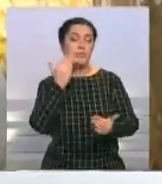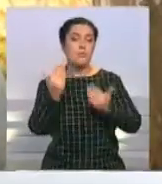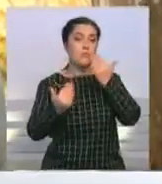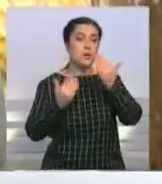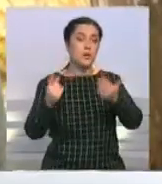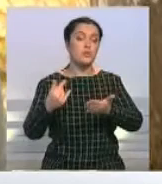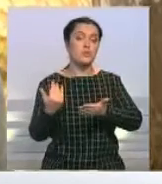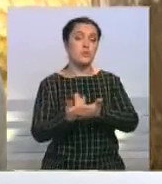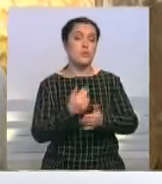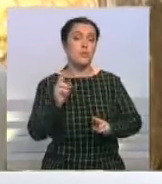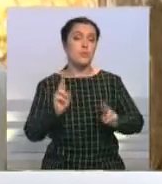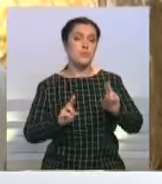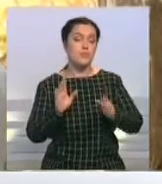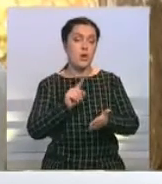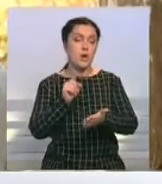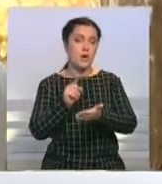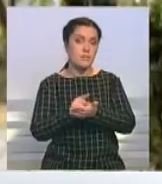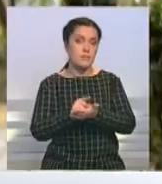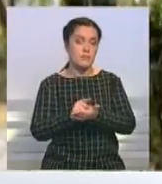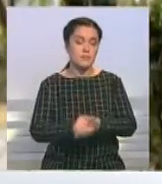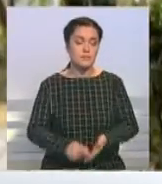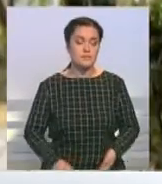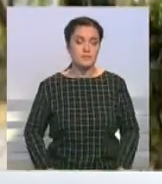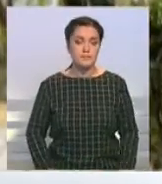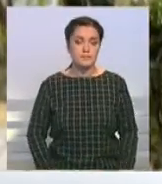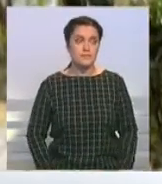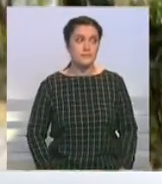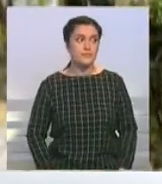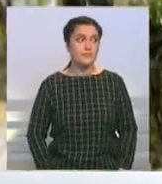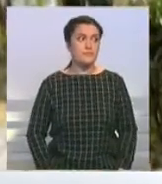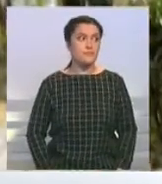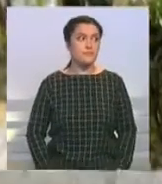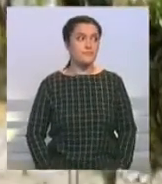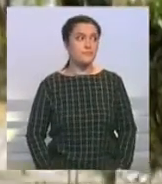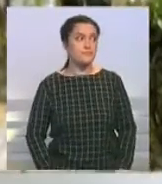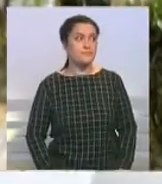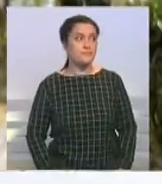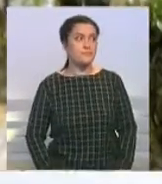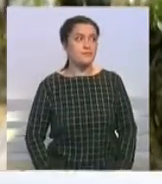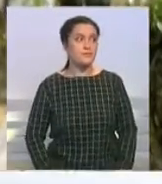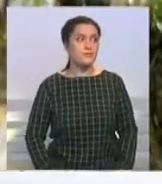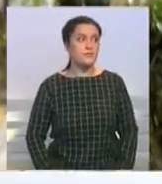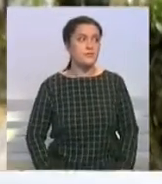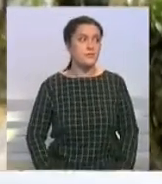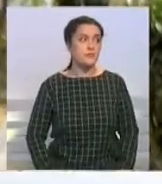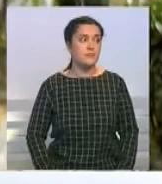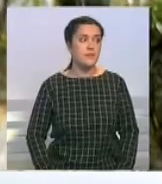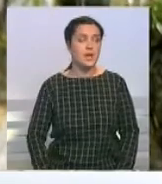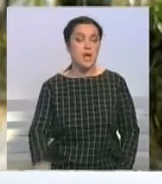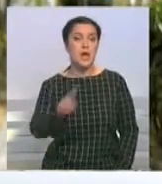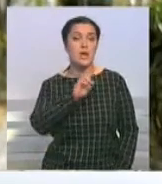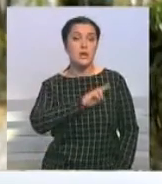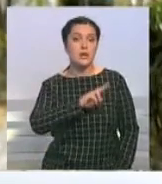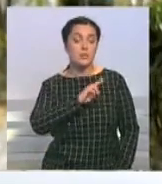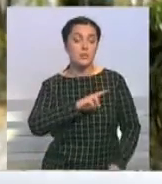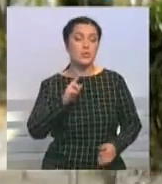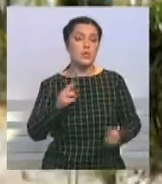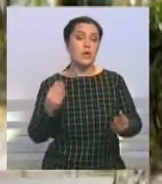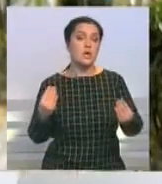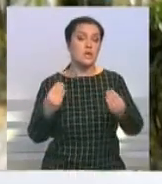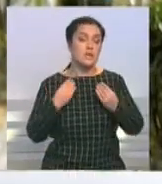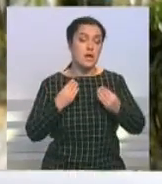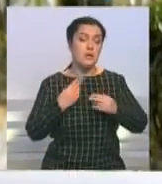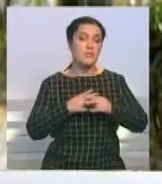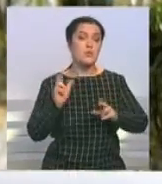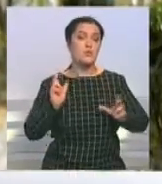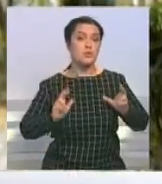новые регуляции будут обязательными. Работа, которая тут предоставляется студентам или тем, кто вообще начинает свой